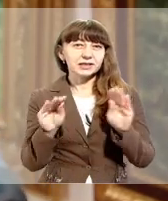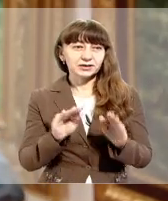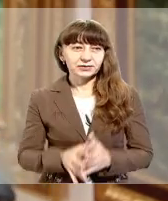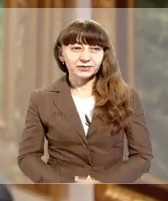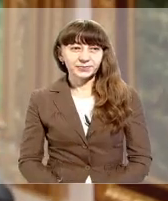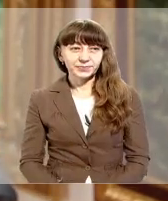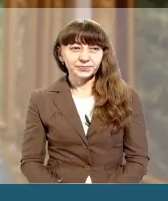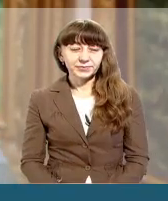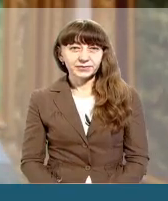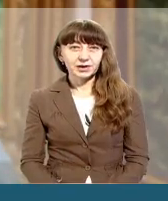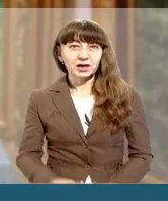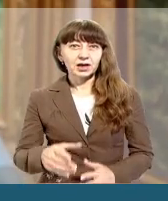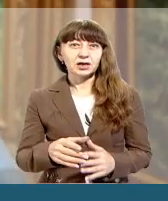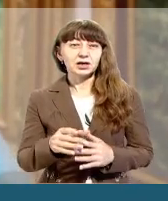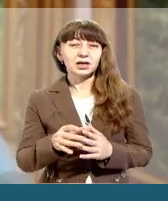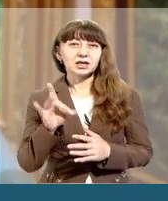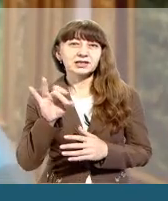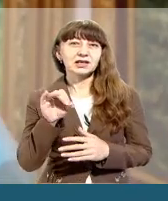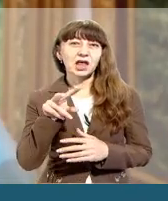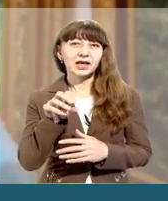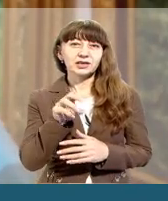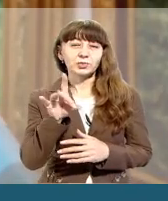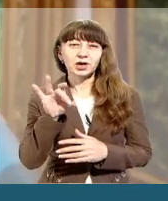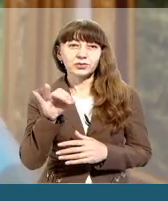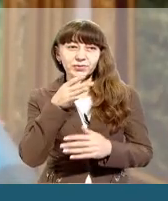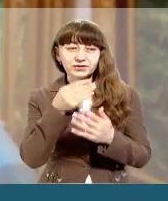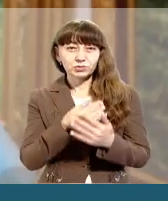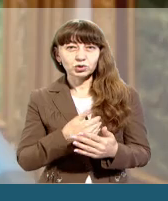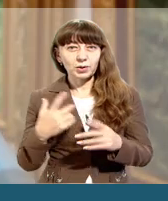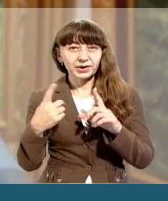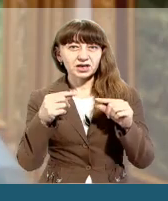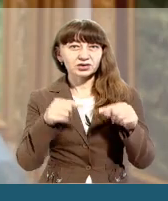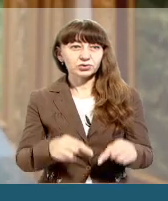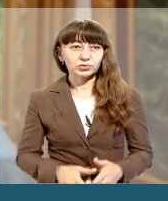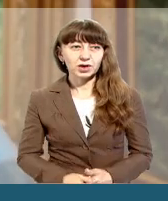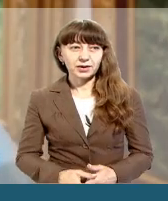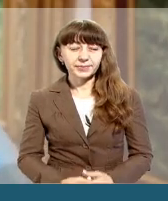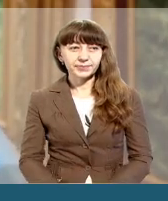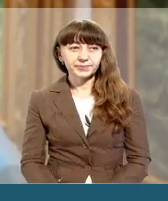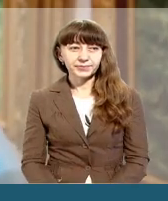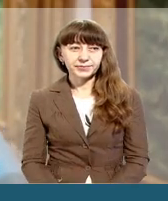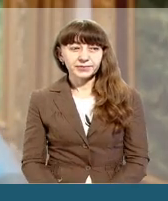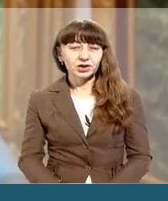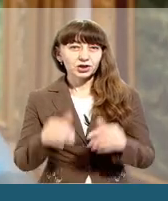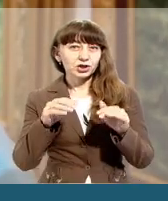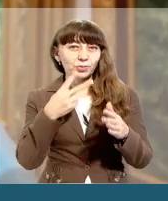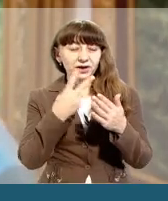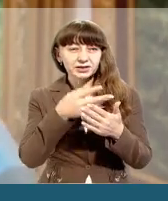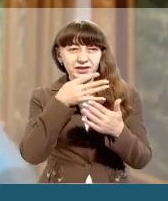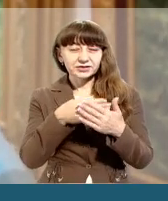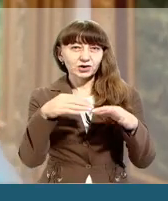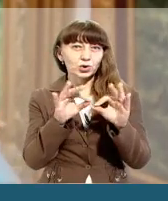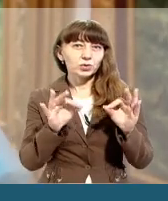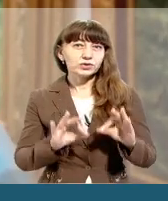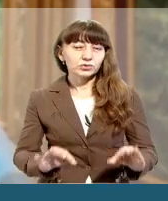осы қалаға келіп, өнерін көрерменге көрсетуді ұсынды. Оның алдында қылқалам шебері Қазақстанның бірнеше аймағын аралап